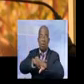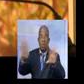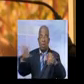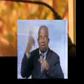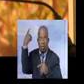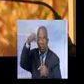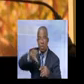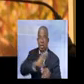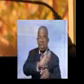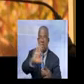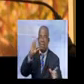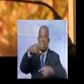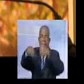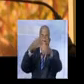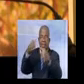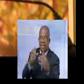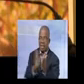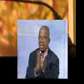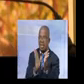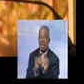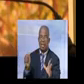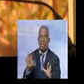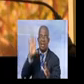d'action national.